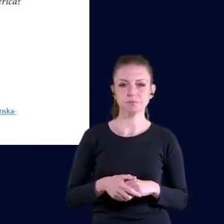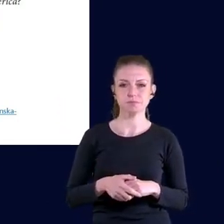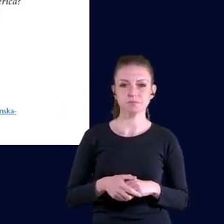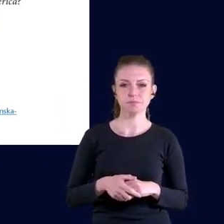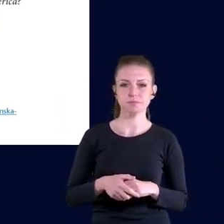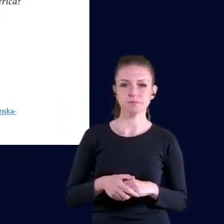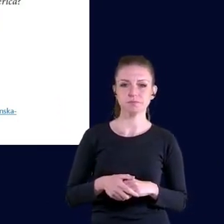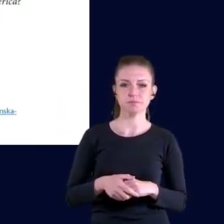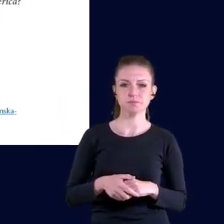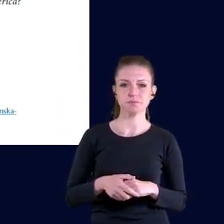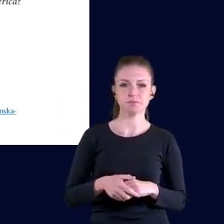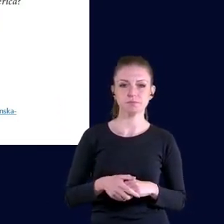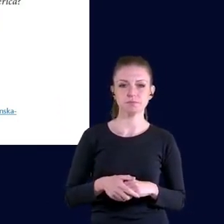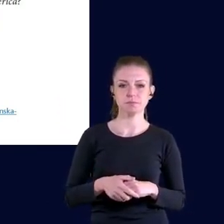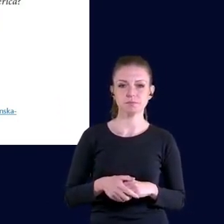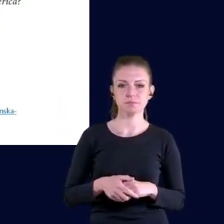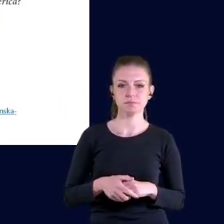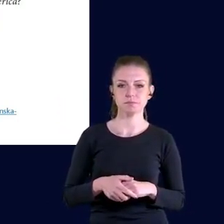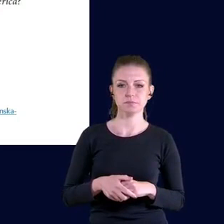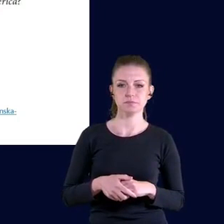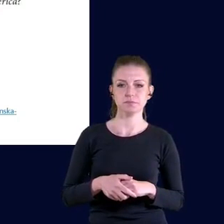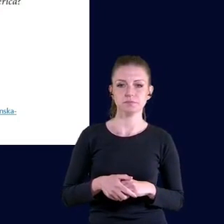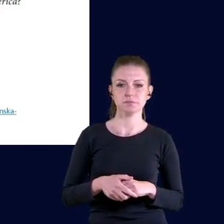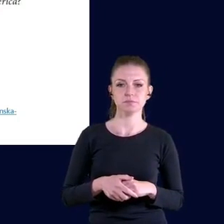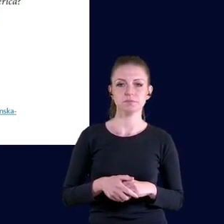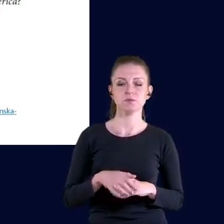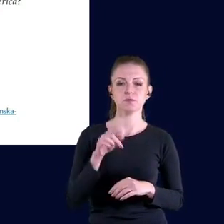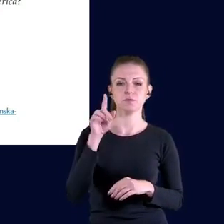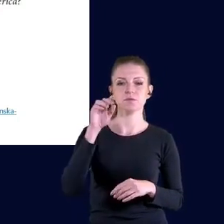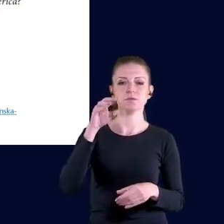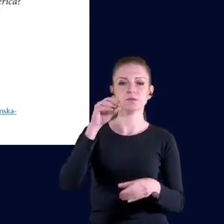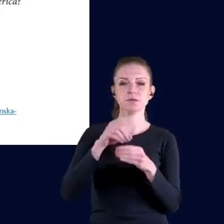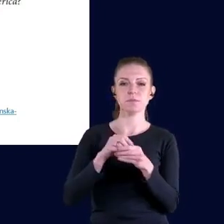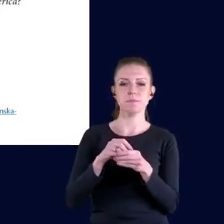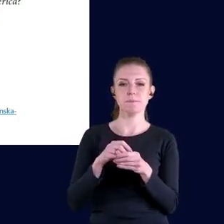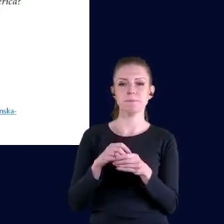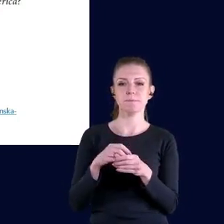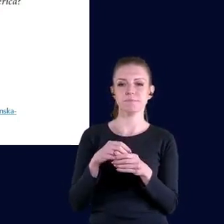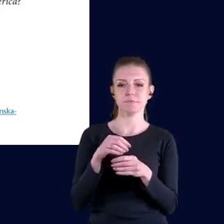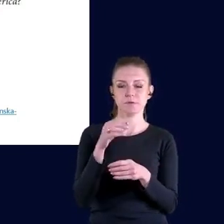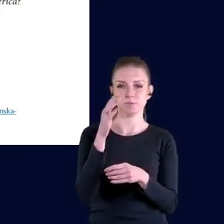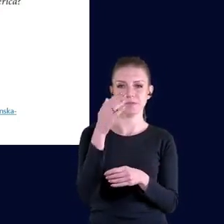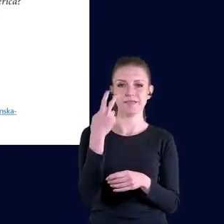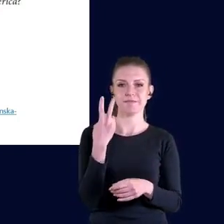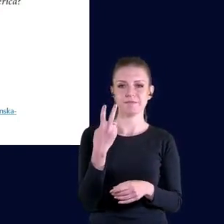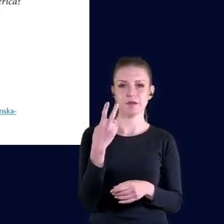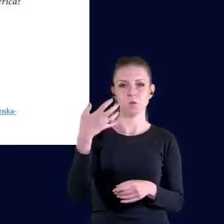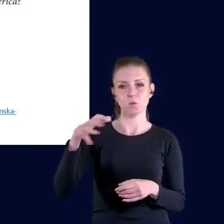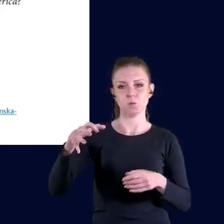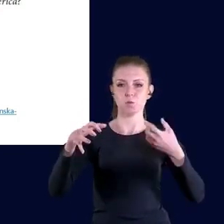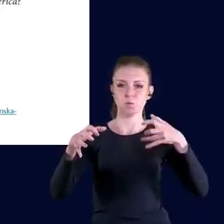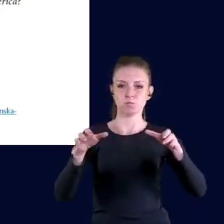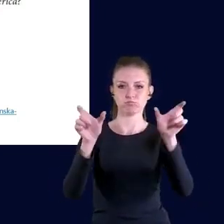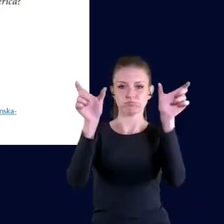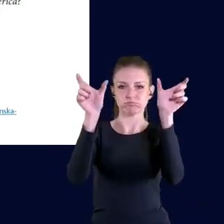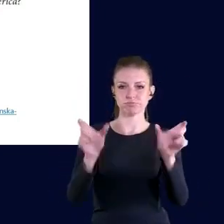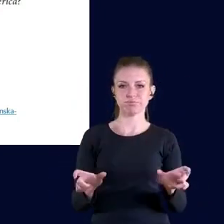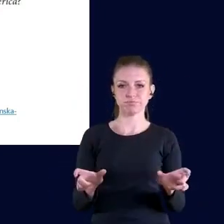tabelka która dzieli jakieś 2 grup wartości 2 grup